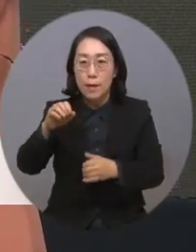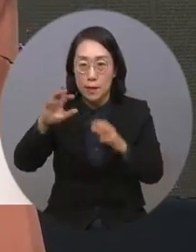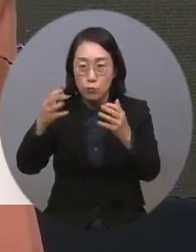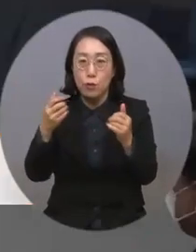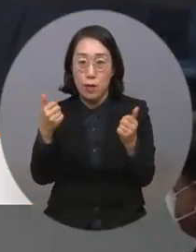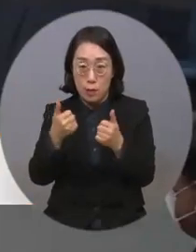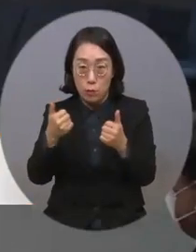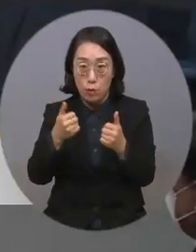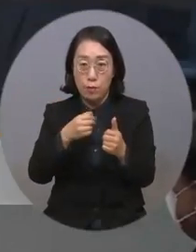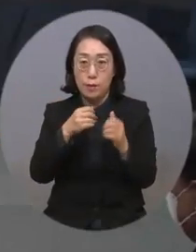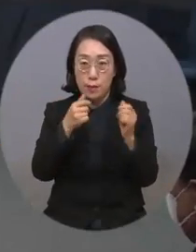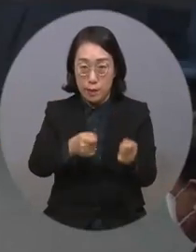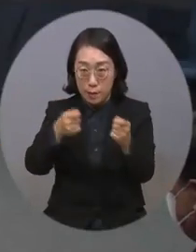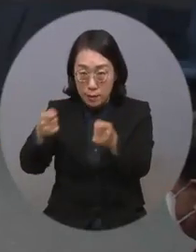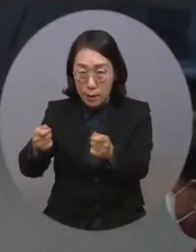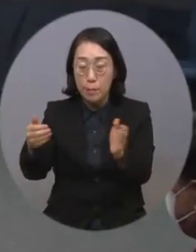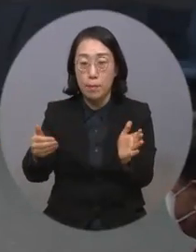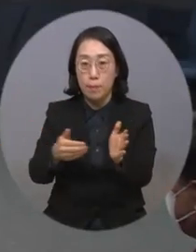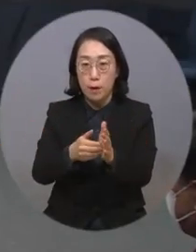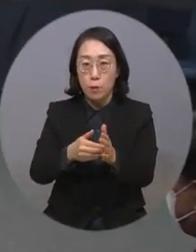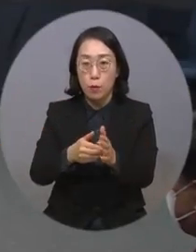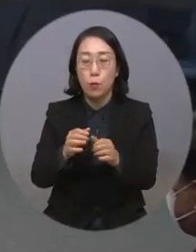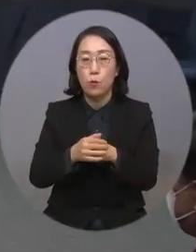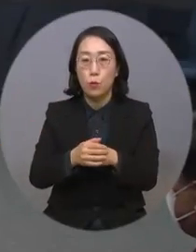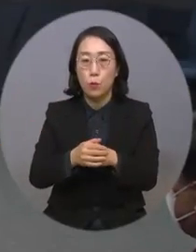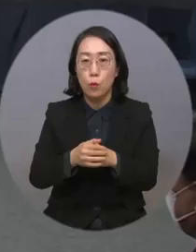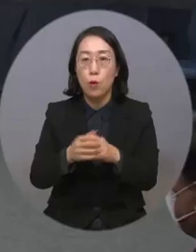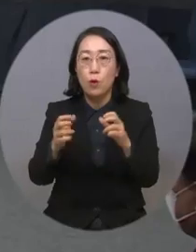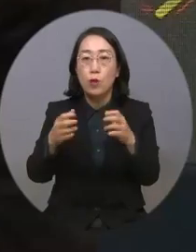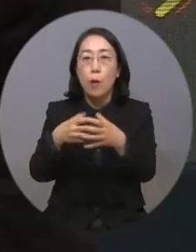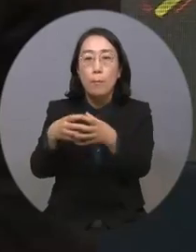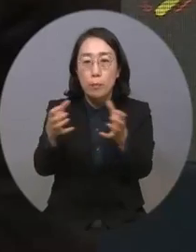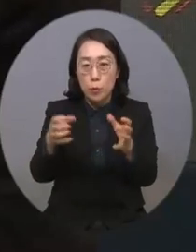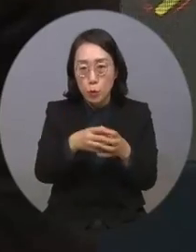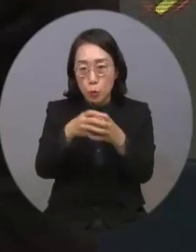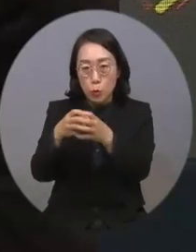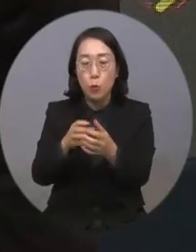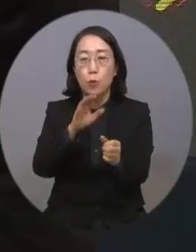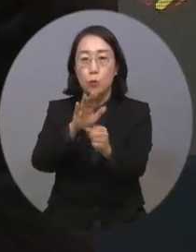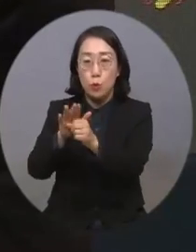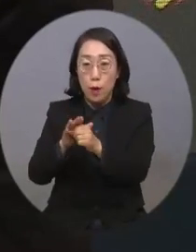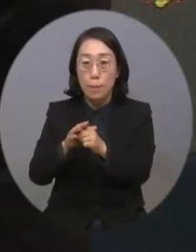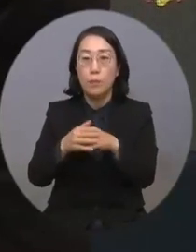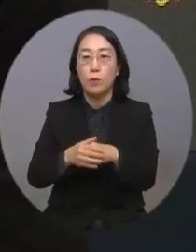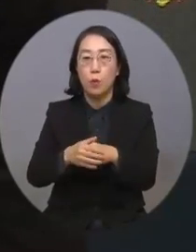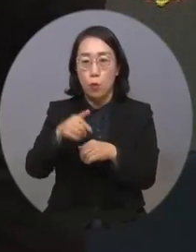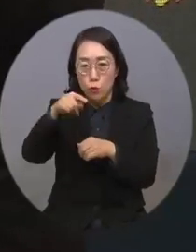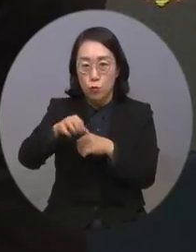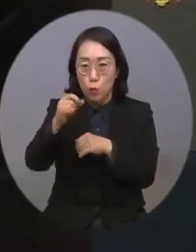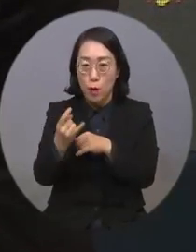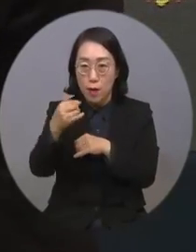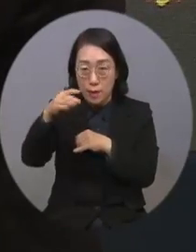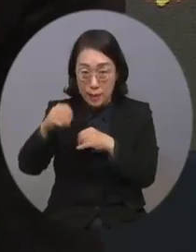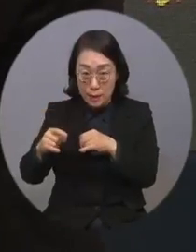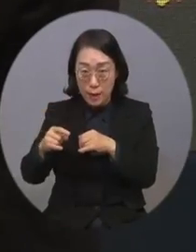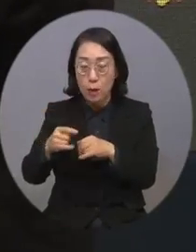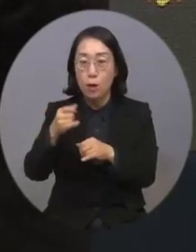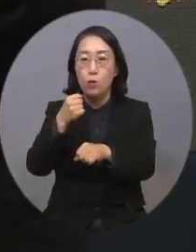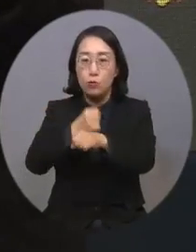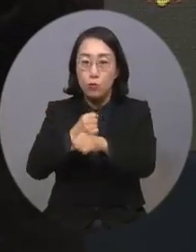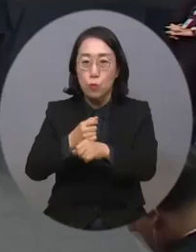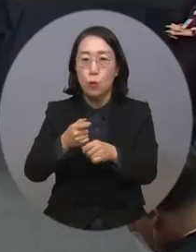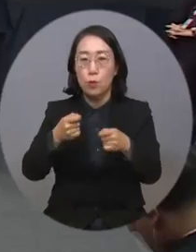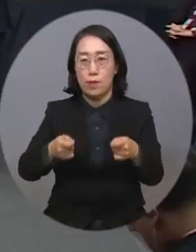선정됐다며 김세길 세 명 장애인기업 협동조합 이사장에게 국회의장 공론장이 전달됐습니다